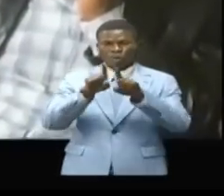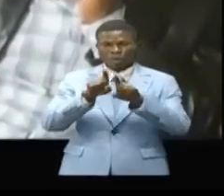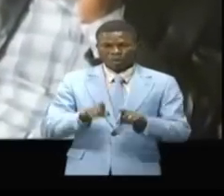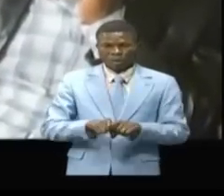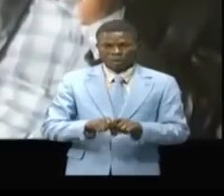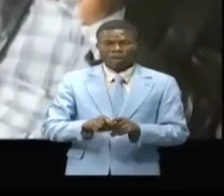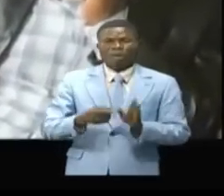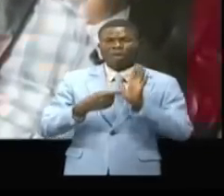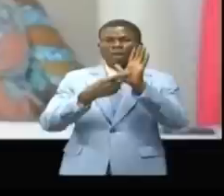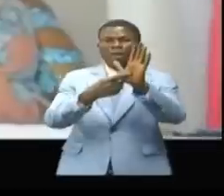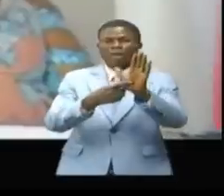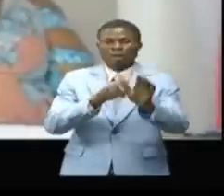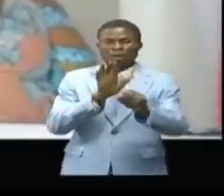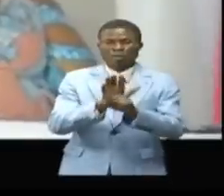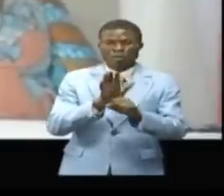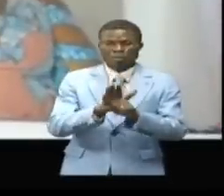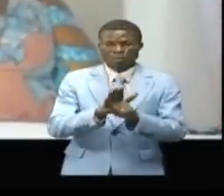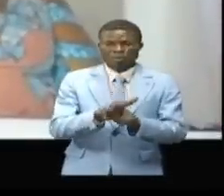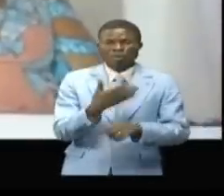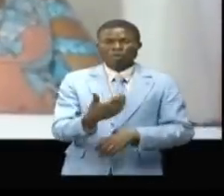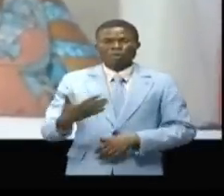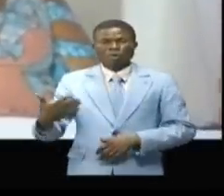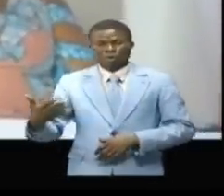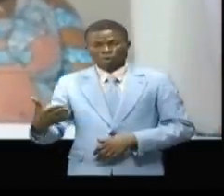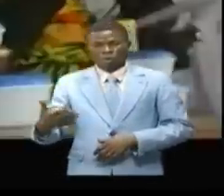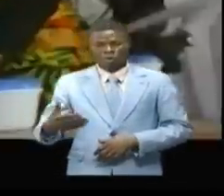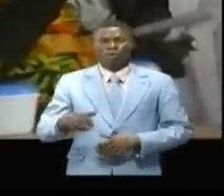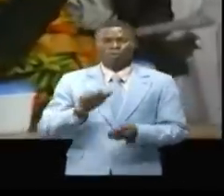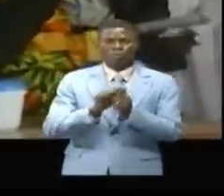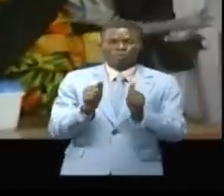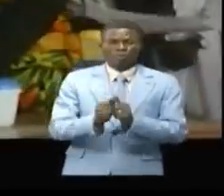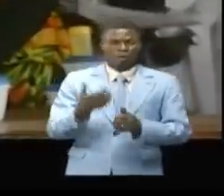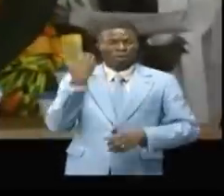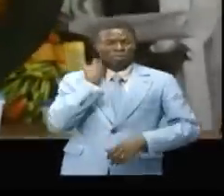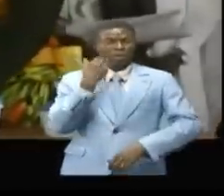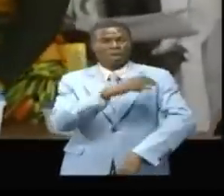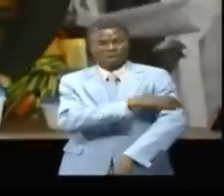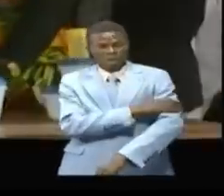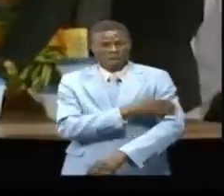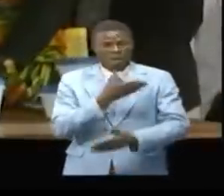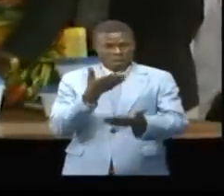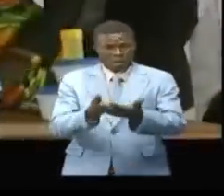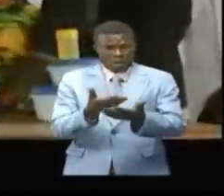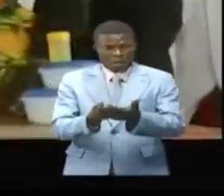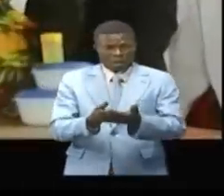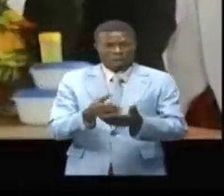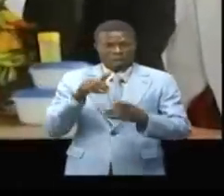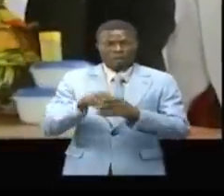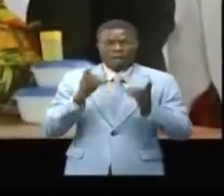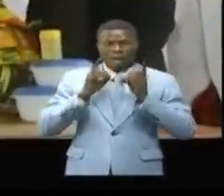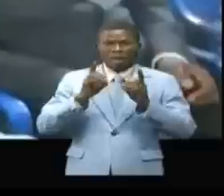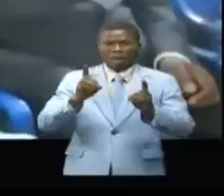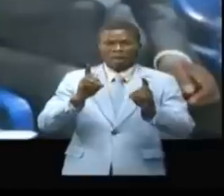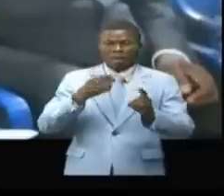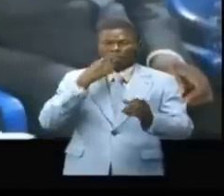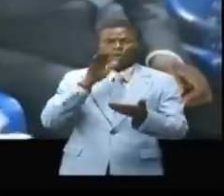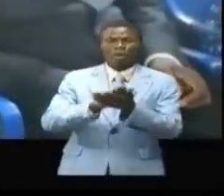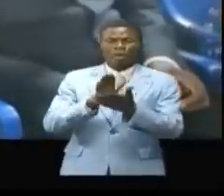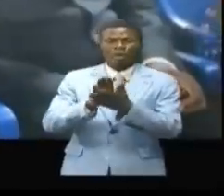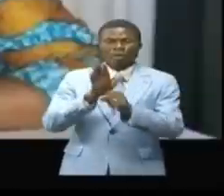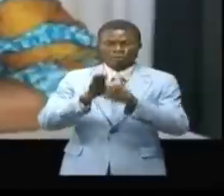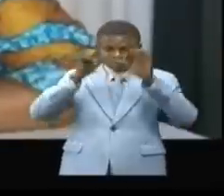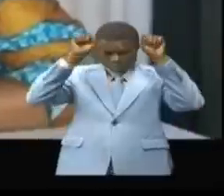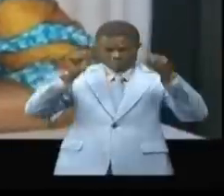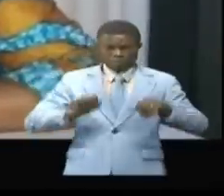la présentation des diverses recettes pouvant aider au traitement de l'hypertension était au rendez-vous. Dans son allocution rendant hommage au chef de l'État,